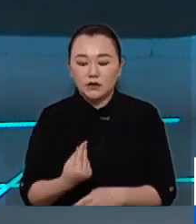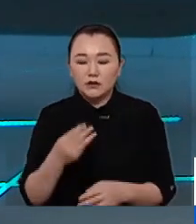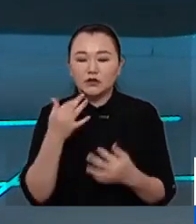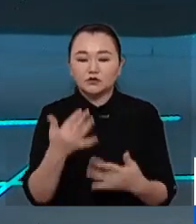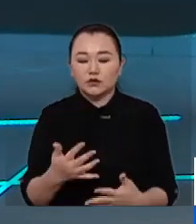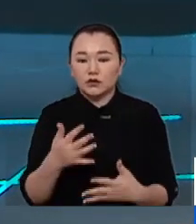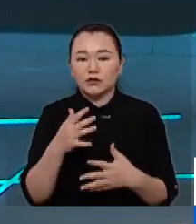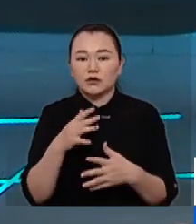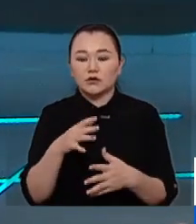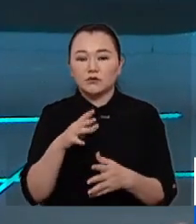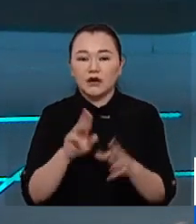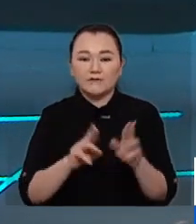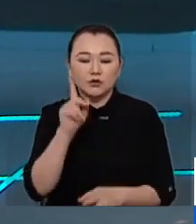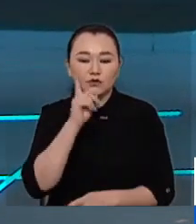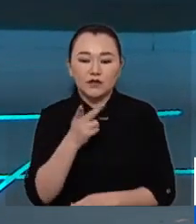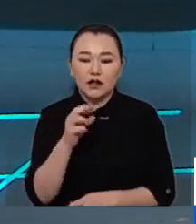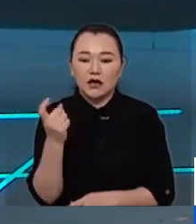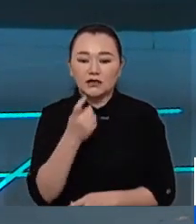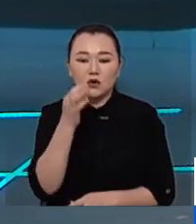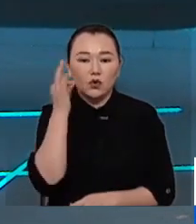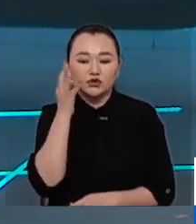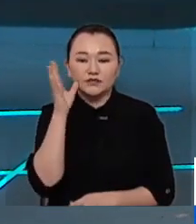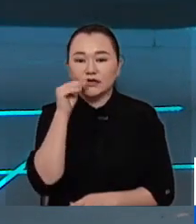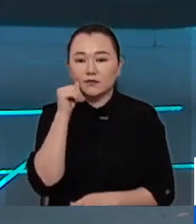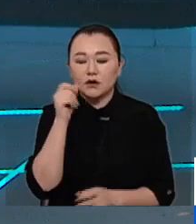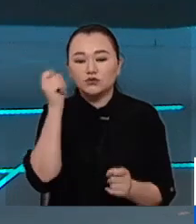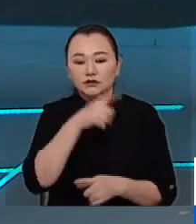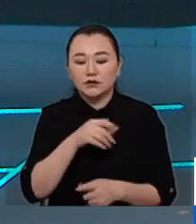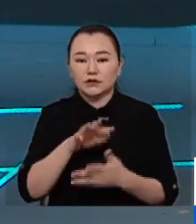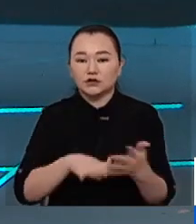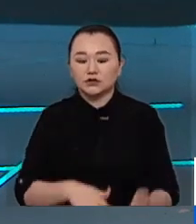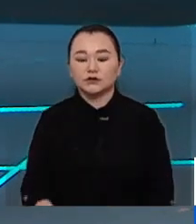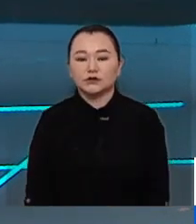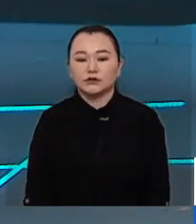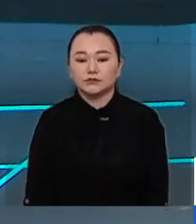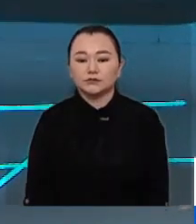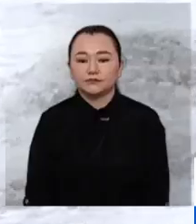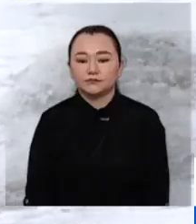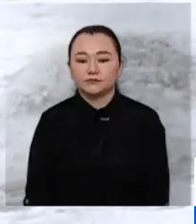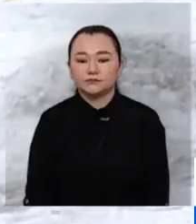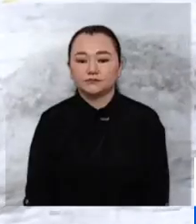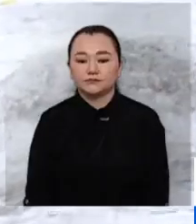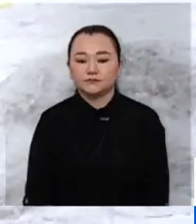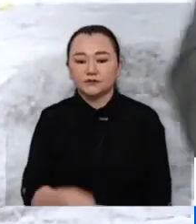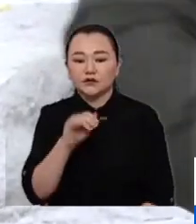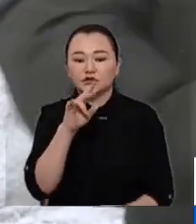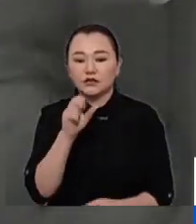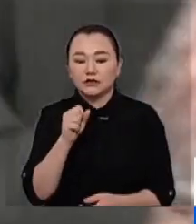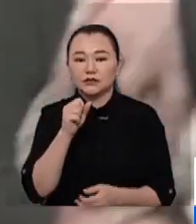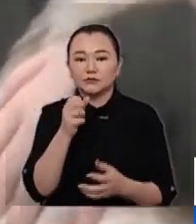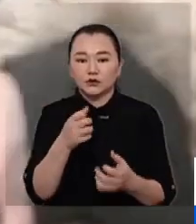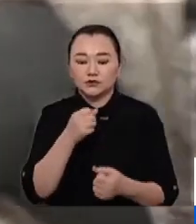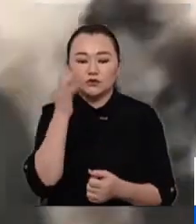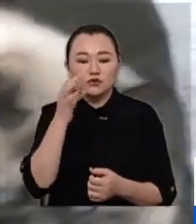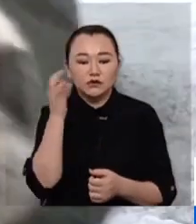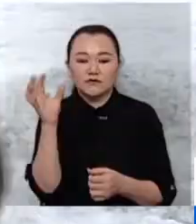насколько правила удобны для владельцев кошек и собак, выясняла Людмила Батюшкина. Жанна Касубаева берет свою